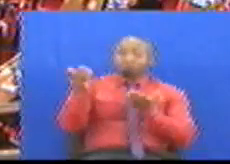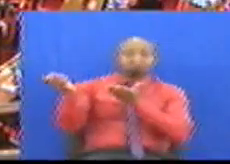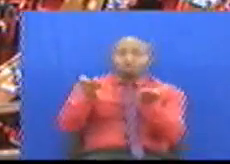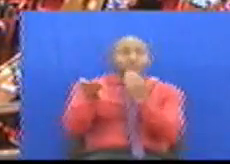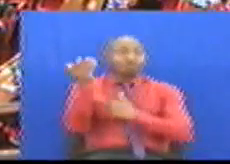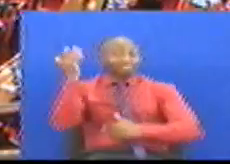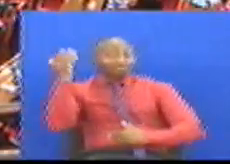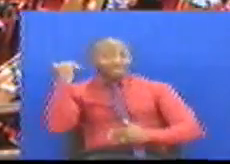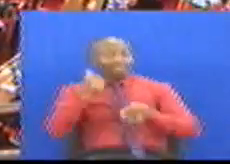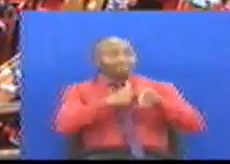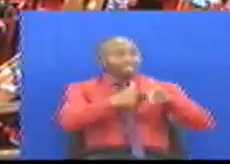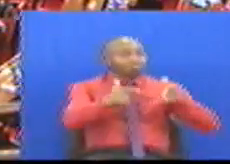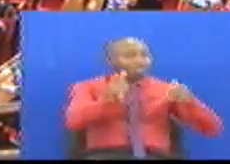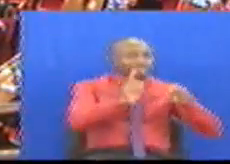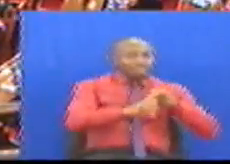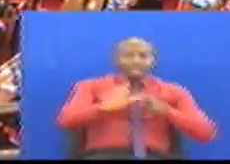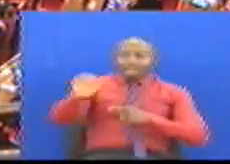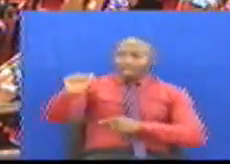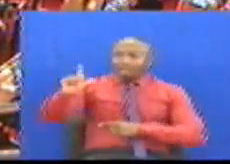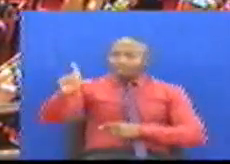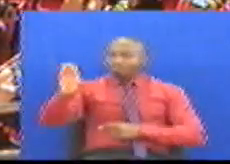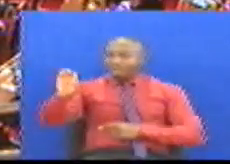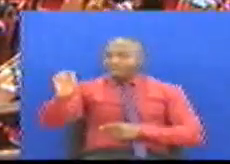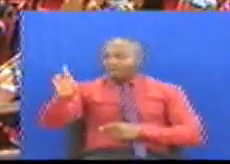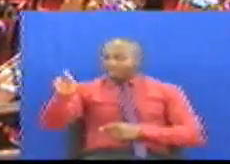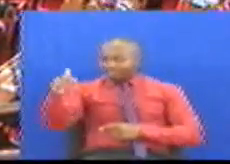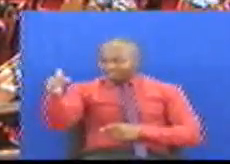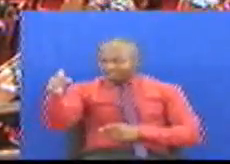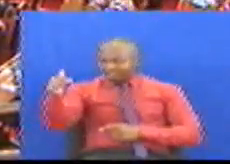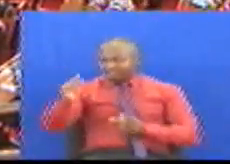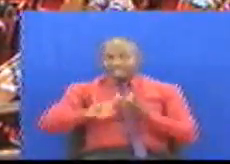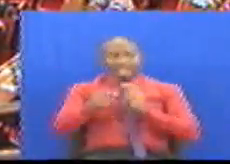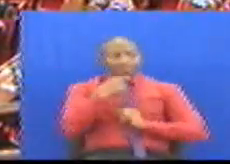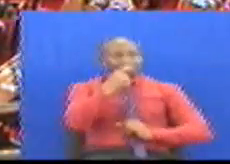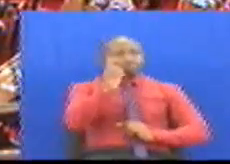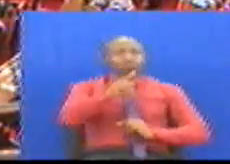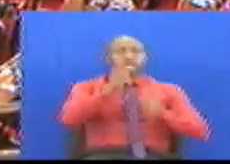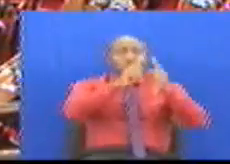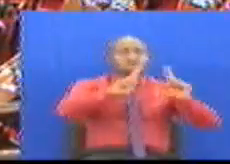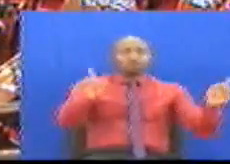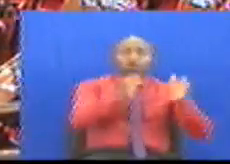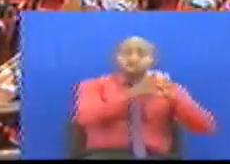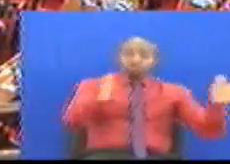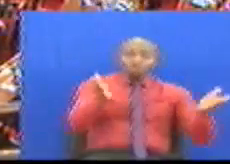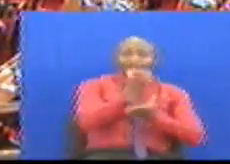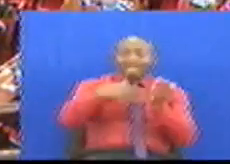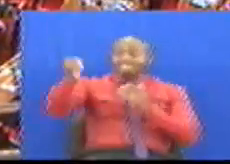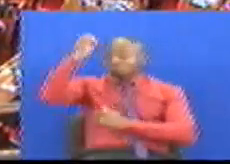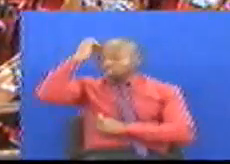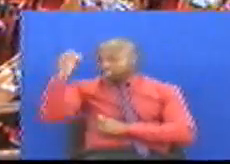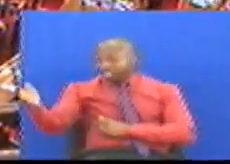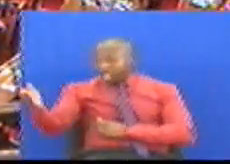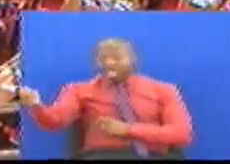anaitwa Albert Einstein. Alisema kuna tofauti kubwa sana kati ya ujinga na akili.